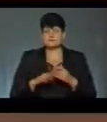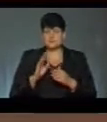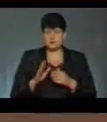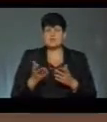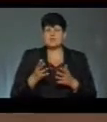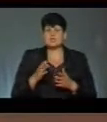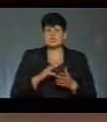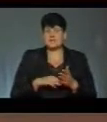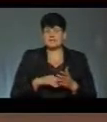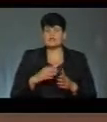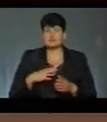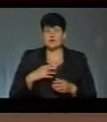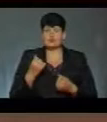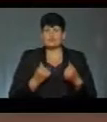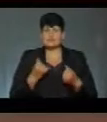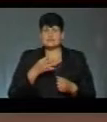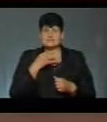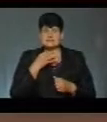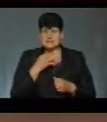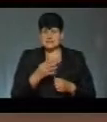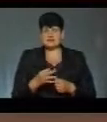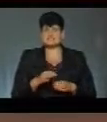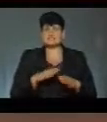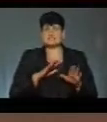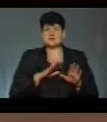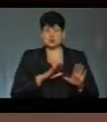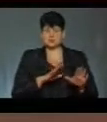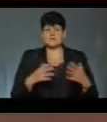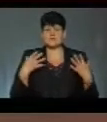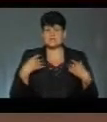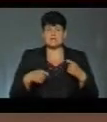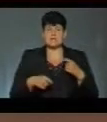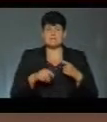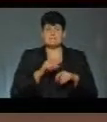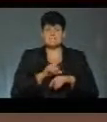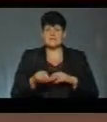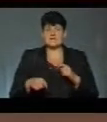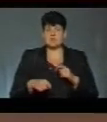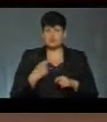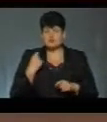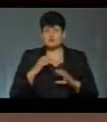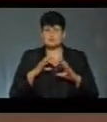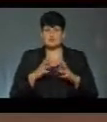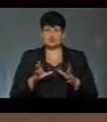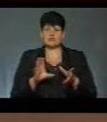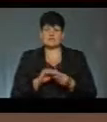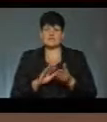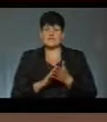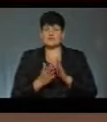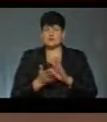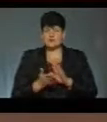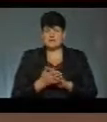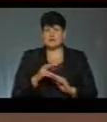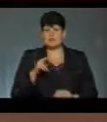чекають водіїв на євро-номерах, розповів під час брифінгу заступник начальника протидії митним порушенням і міжнародної взаємодії Тернопільської митниці